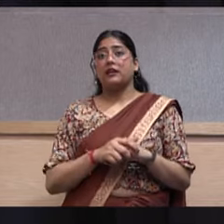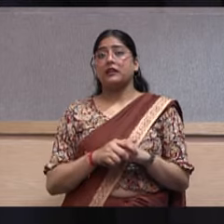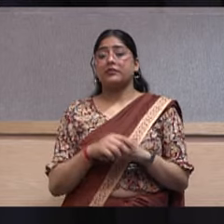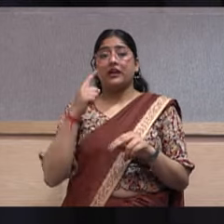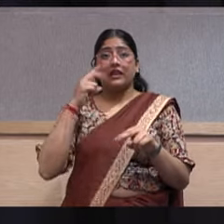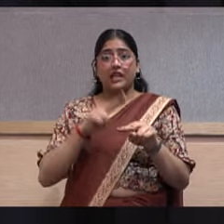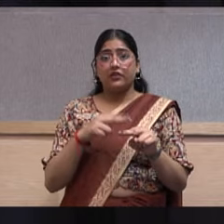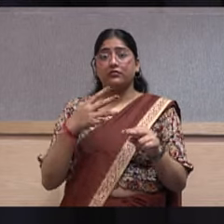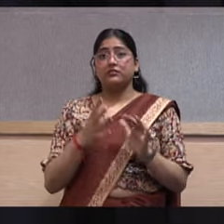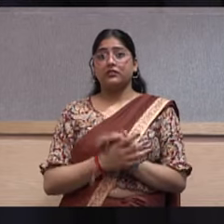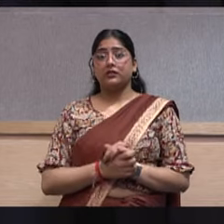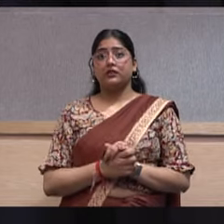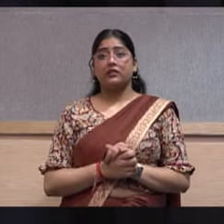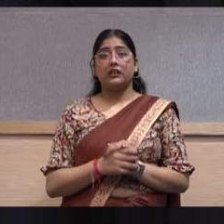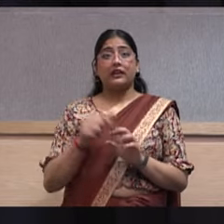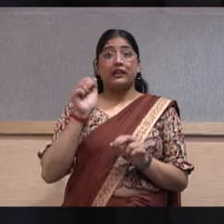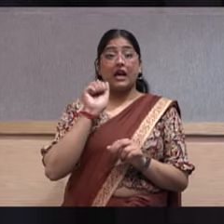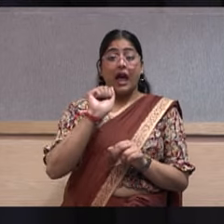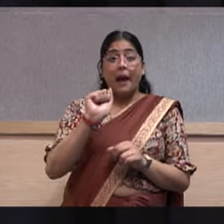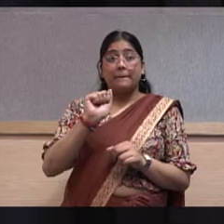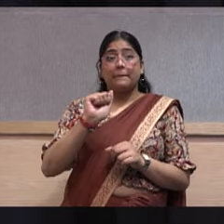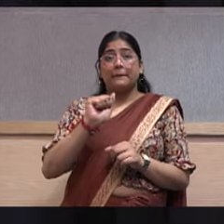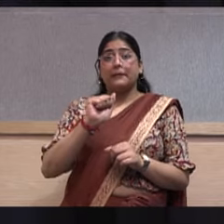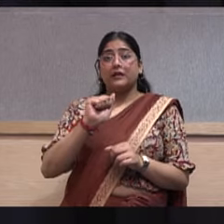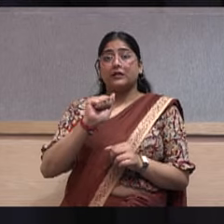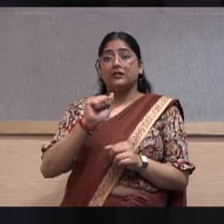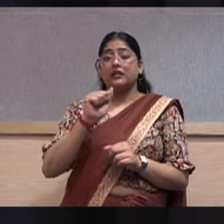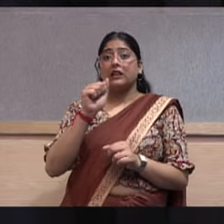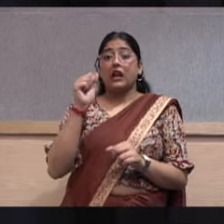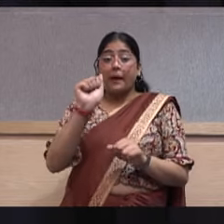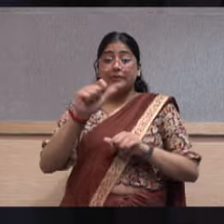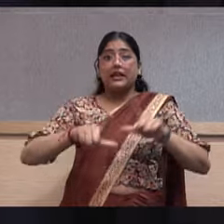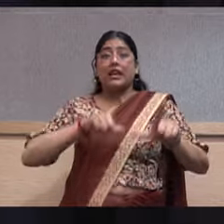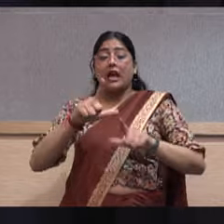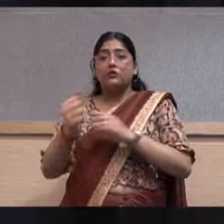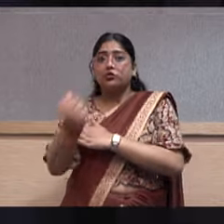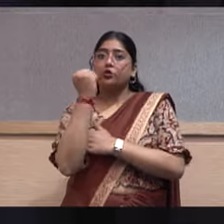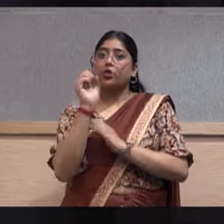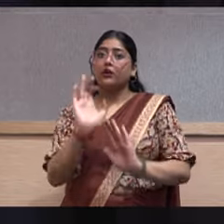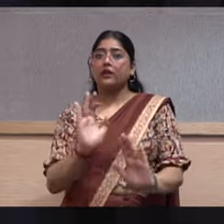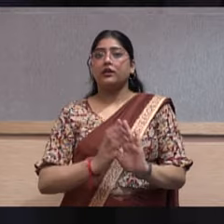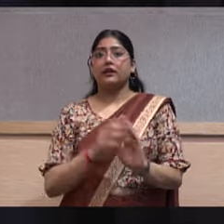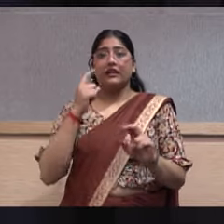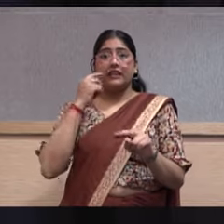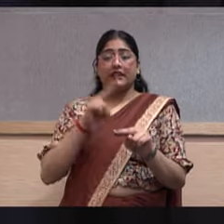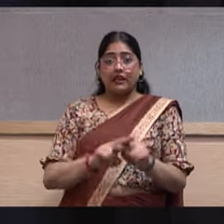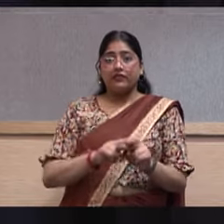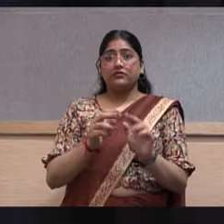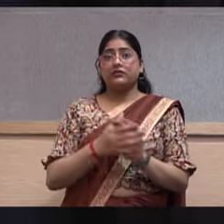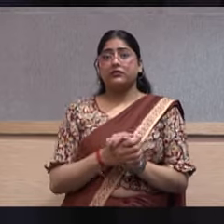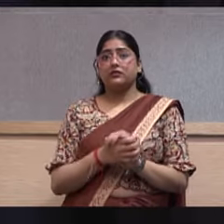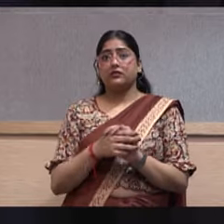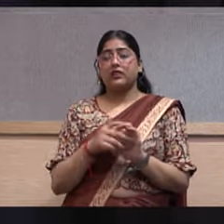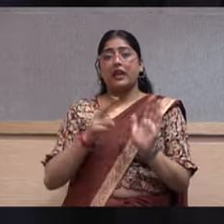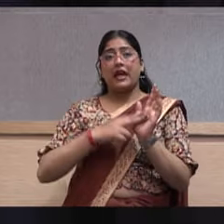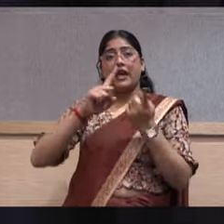अगर आपकी फंडामेंटल्स आपकी मातृभाषा में मजबूत है विषयों को समझने के लिए एनपी